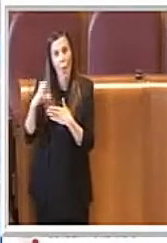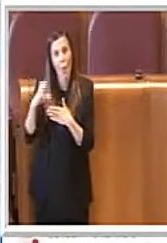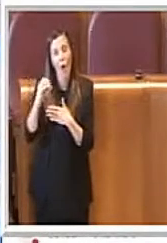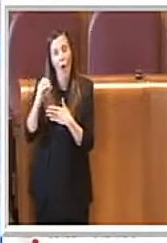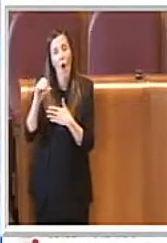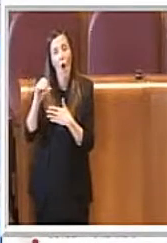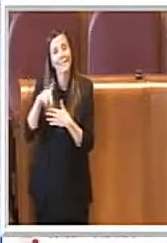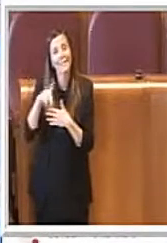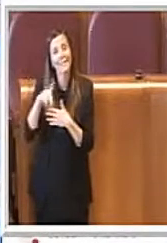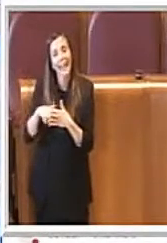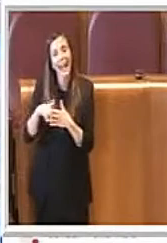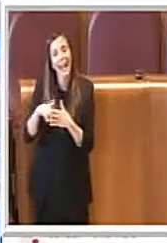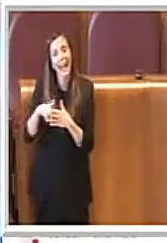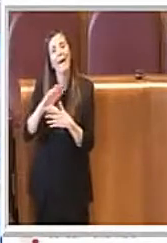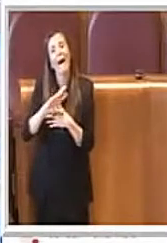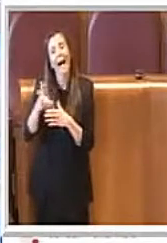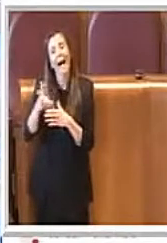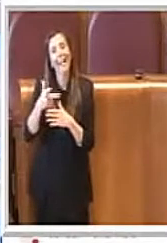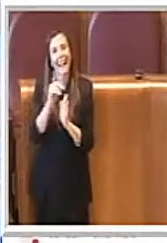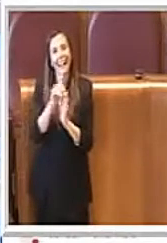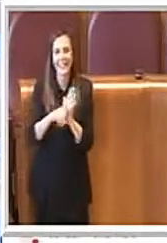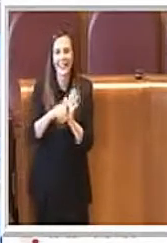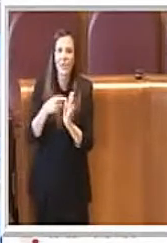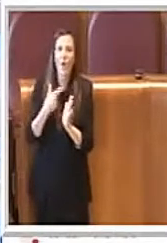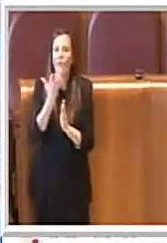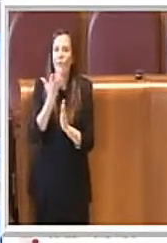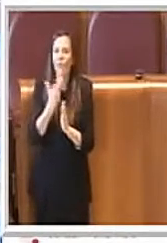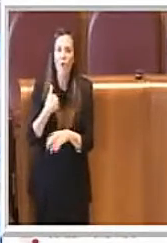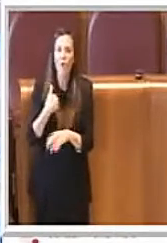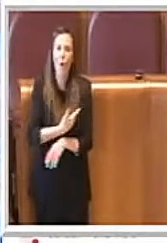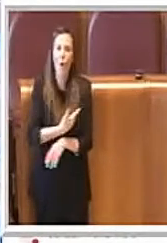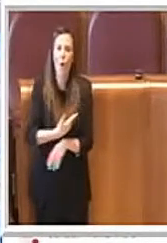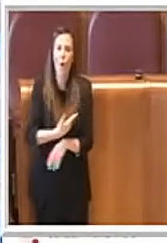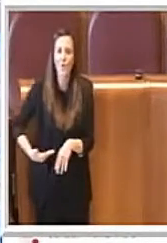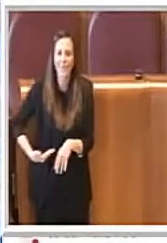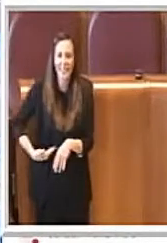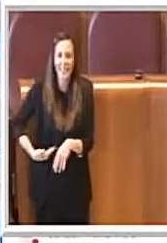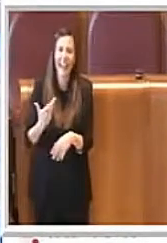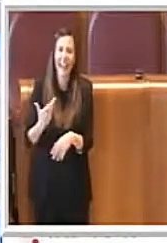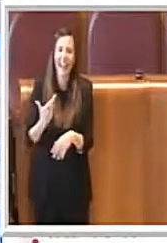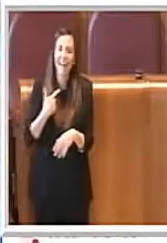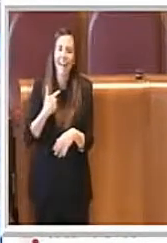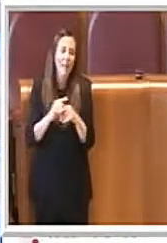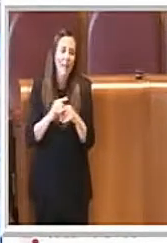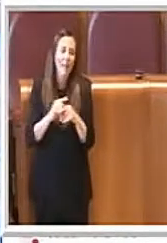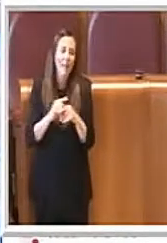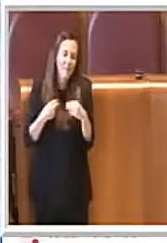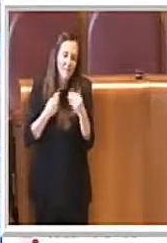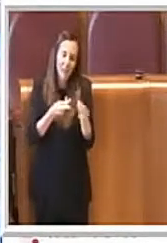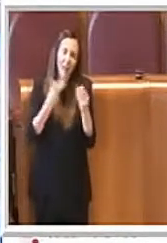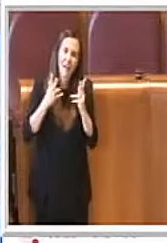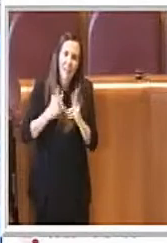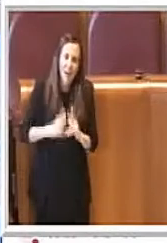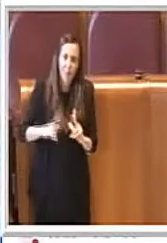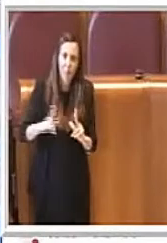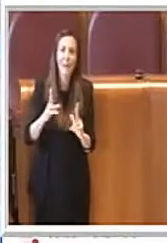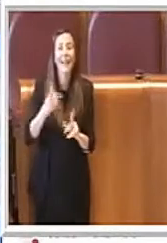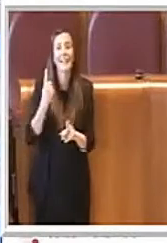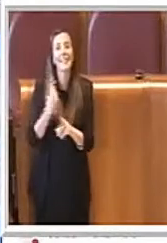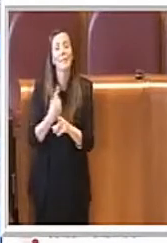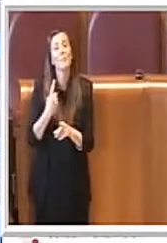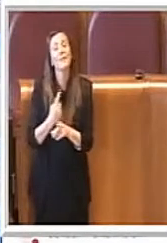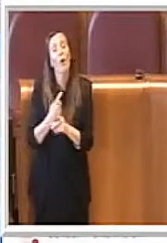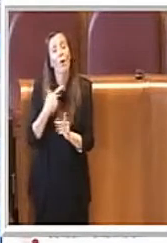di una delibera successiva, quindi vorrei rassicurare tutti i consiglieri come il consigliere Bordoni che bisognerà fare una delibera